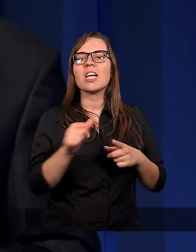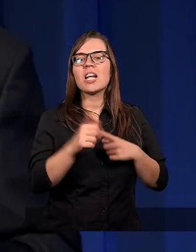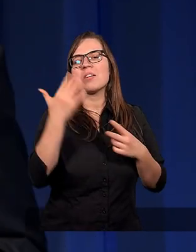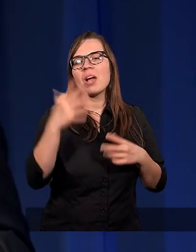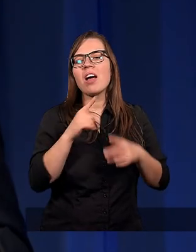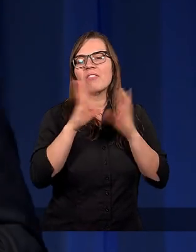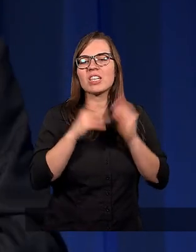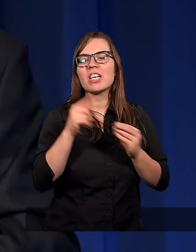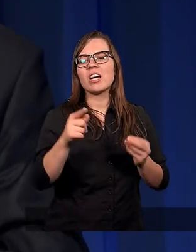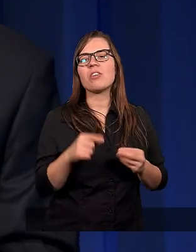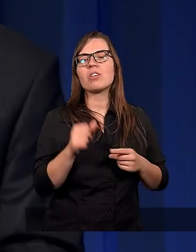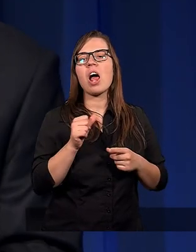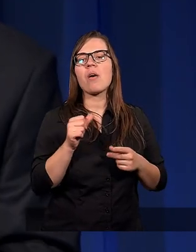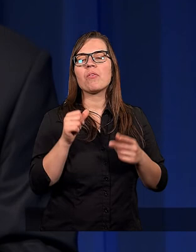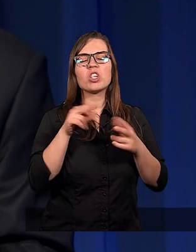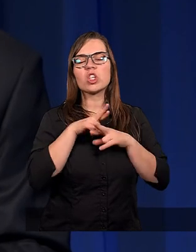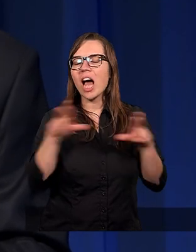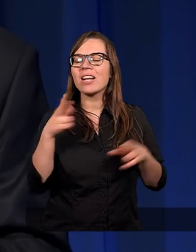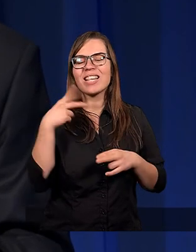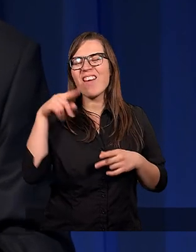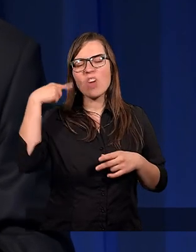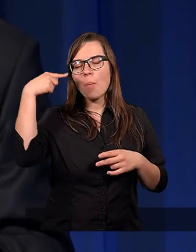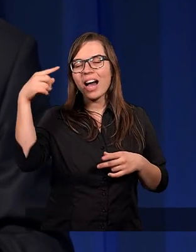abstrakcja, bo dla nas 300 lat to jest rzecz, której sobie nie wyobrażamy.